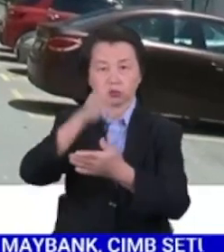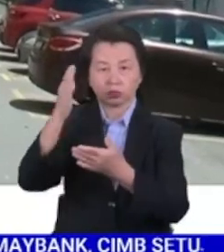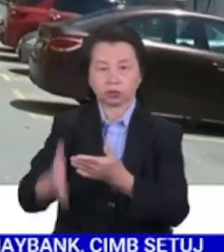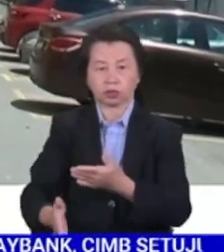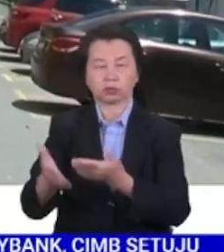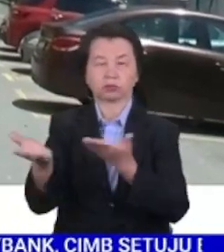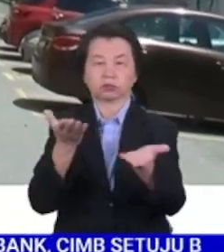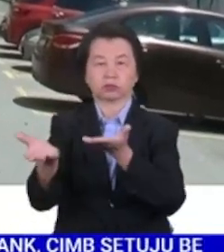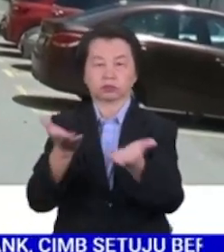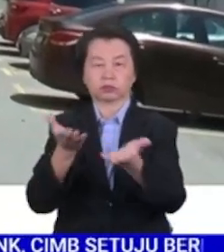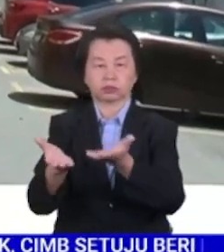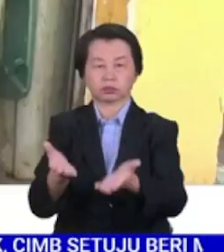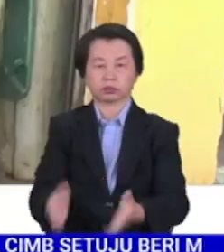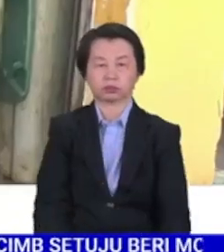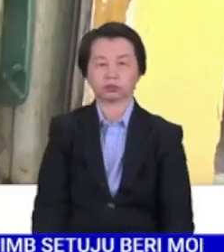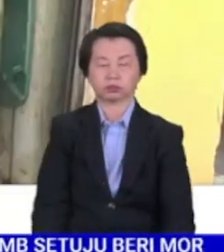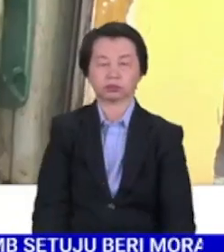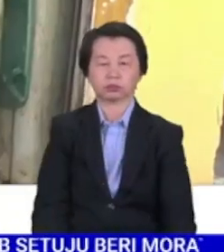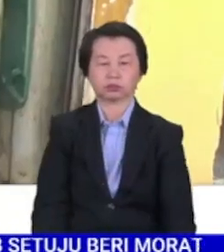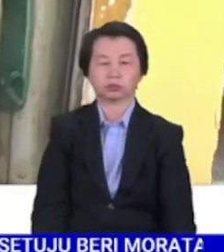ditamatkan perkhidmatan.